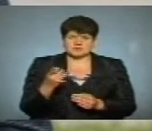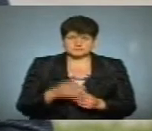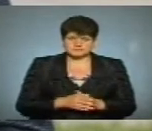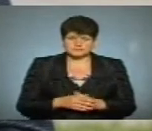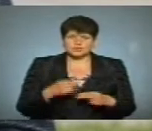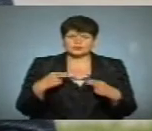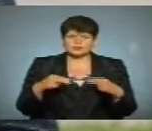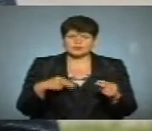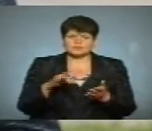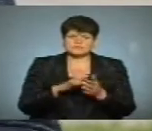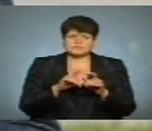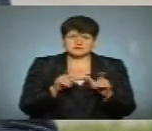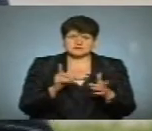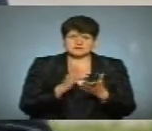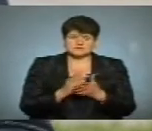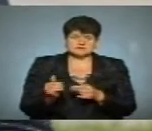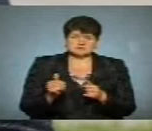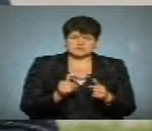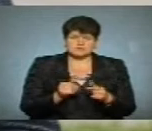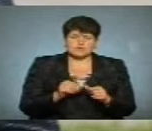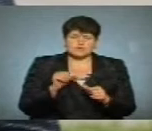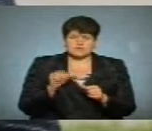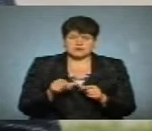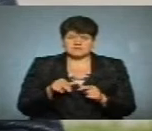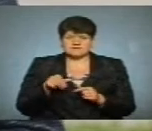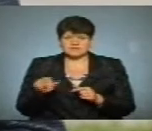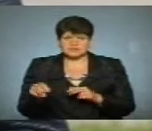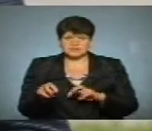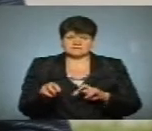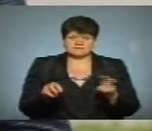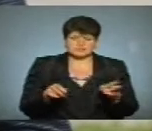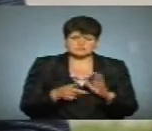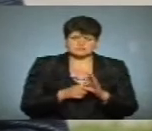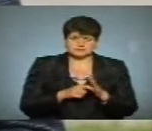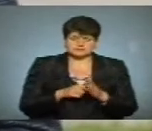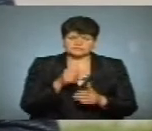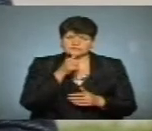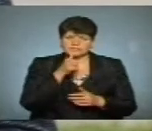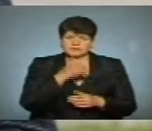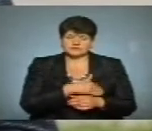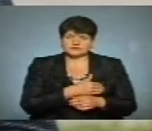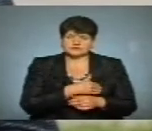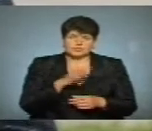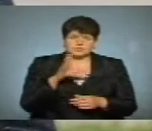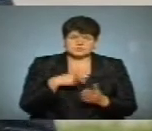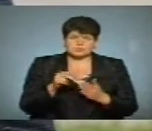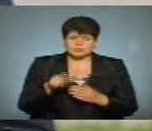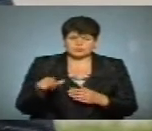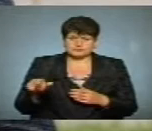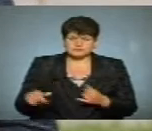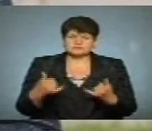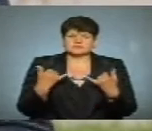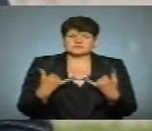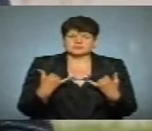Торгові центри мають забезпечити окремий вхід та вихід з приміщення, вимірювати температуру тіла усіх покупців.